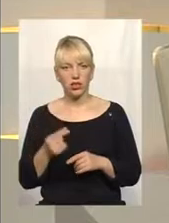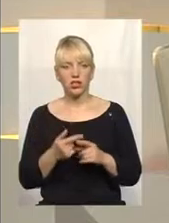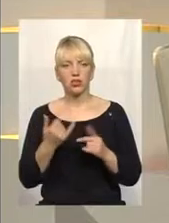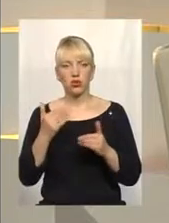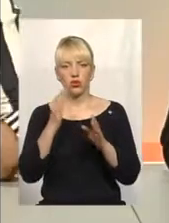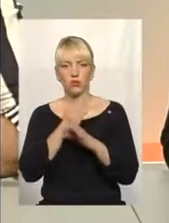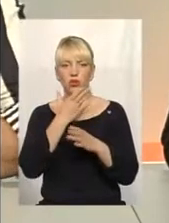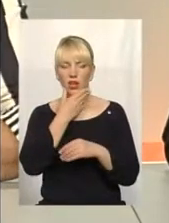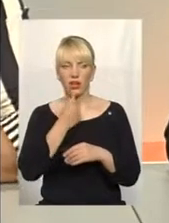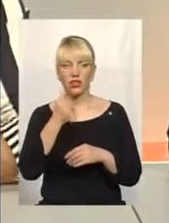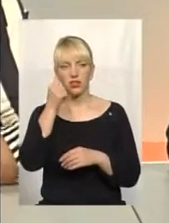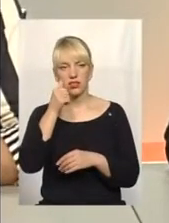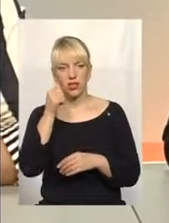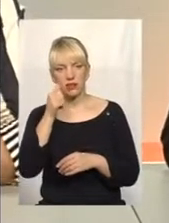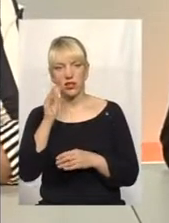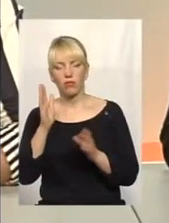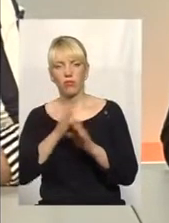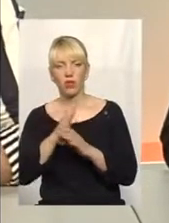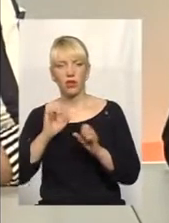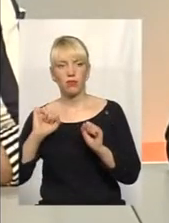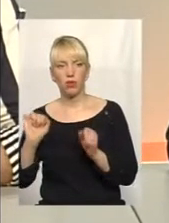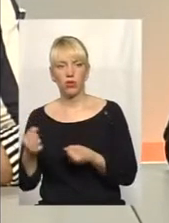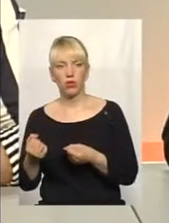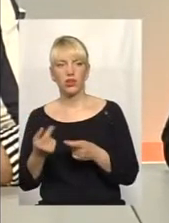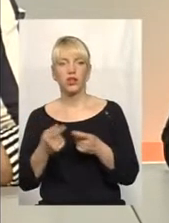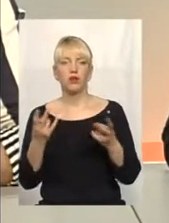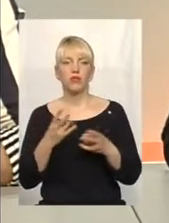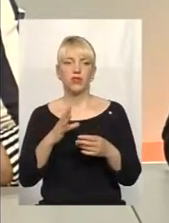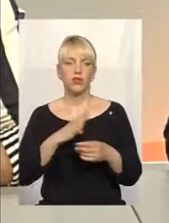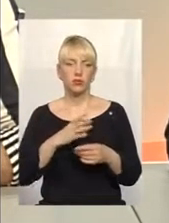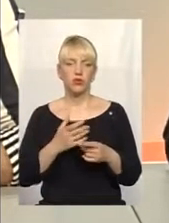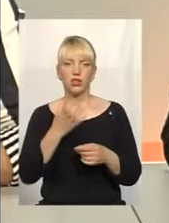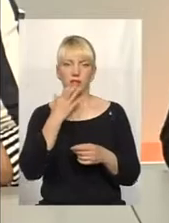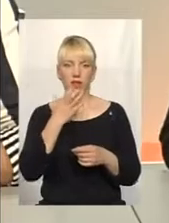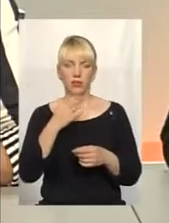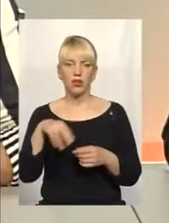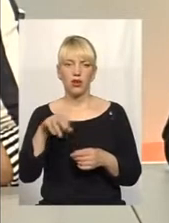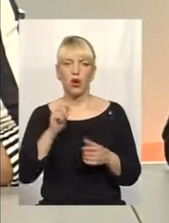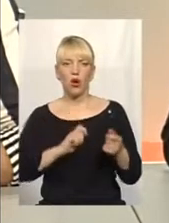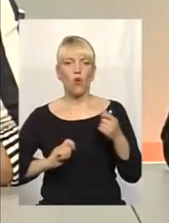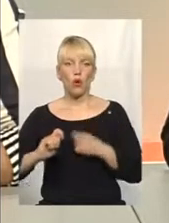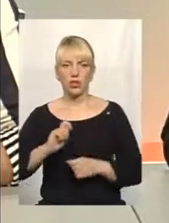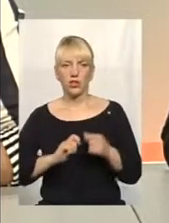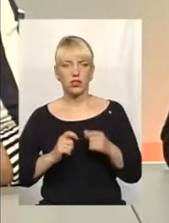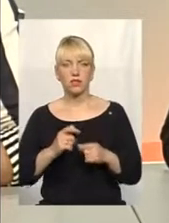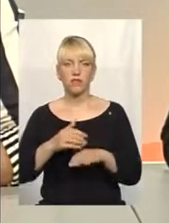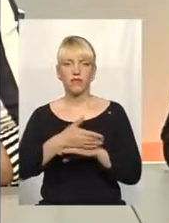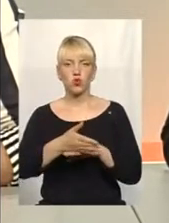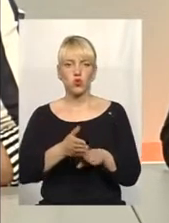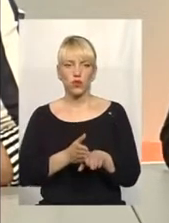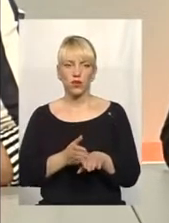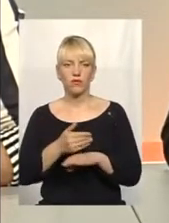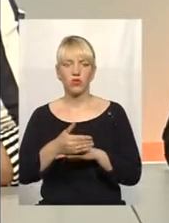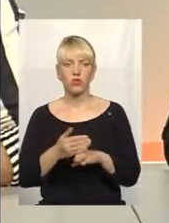погода гарна, завтра вже стає прохолодно. Відповідно, має бути, звісно, тепліший одяг. Знову ж таки, взуття.